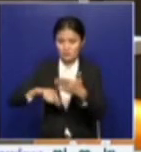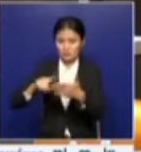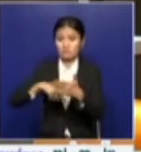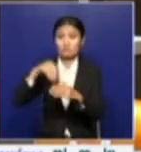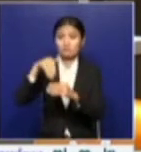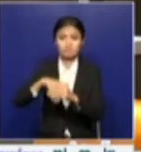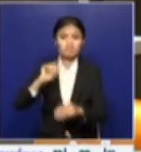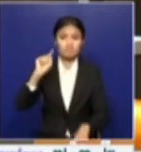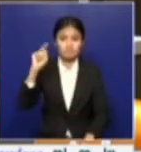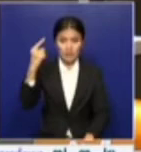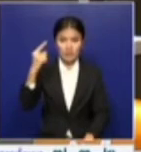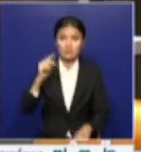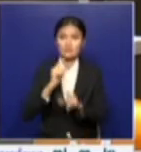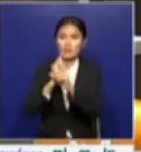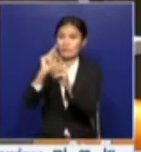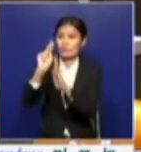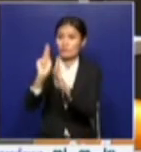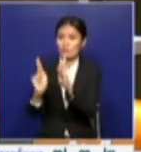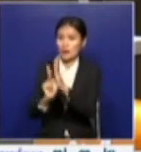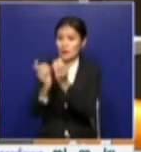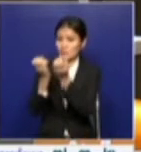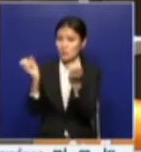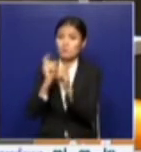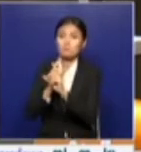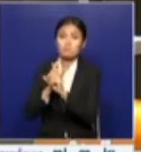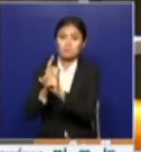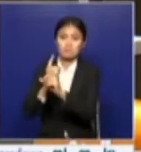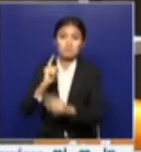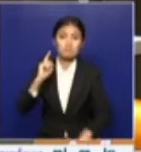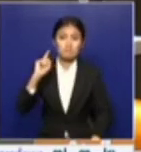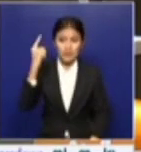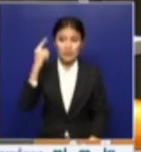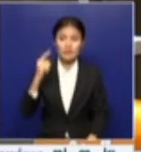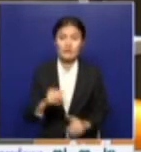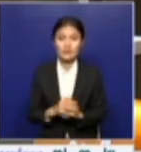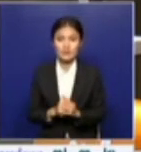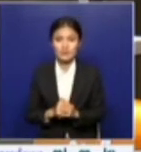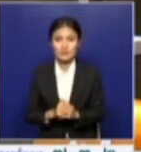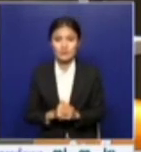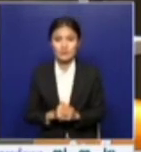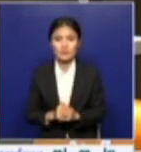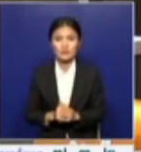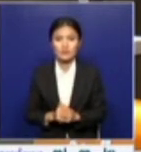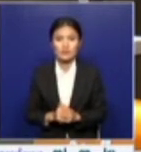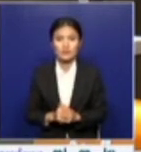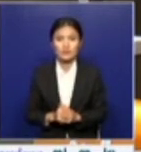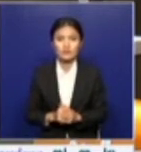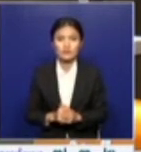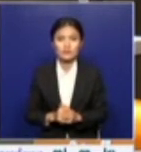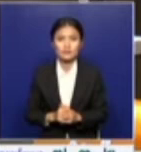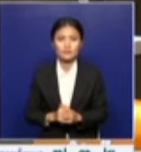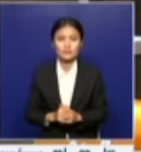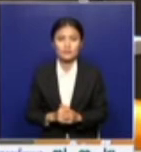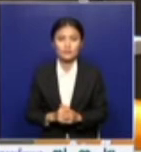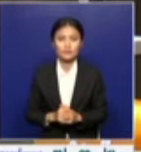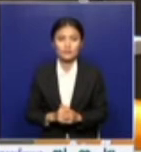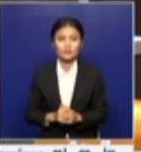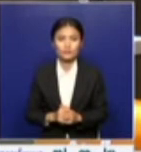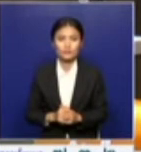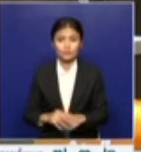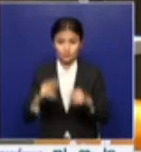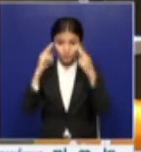ภายใต้รัฐธรรมนูญฉบับใหม่นะมีการลาออกของมีตำแหน่งนายกรัฐมนตรี